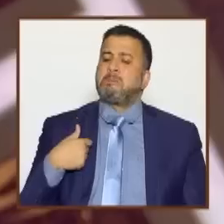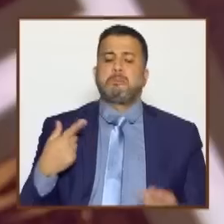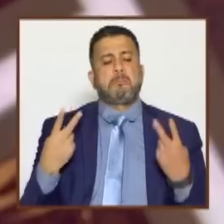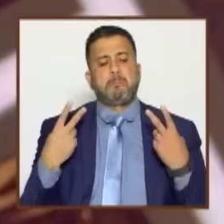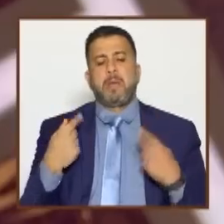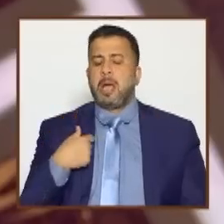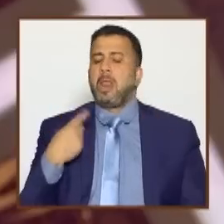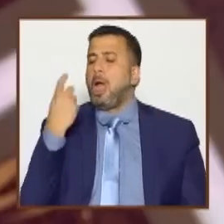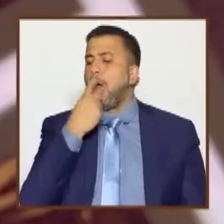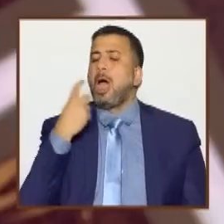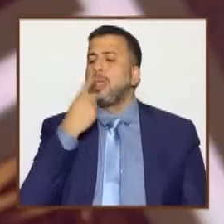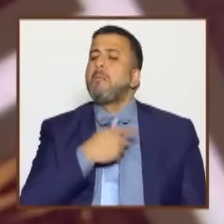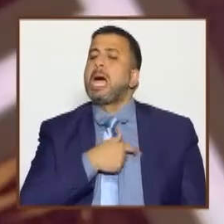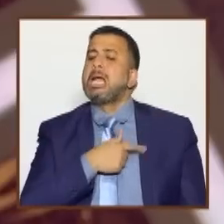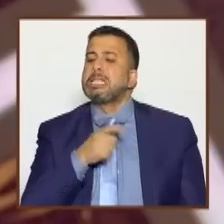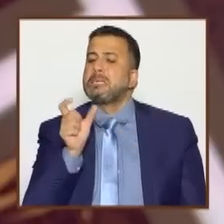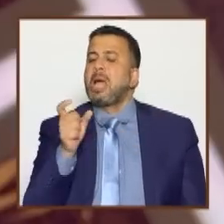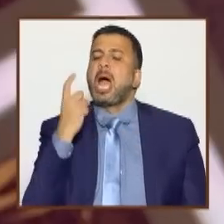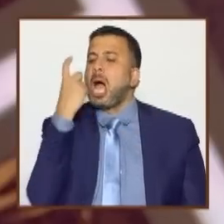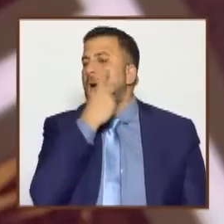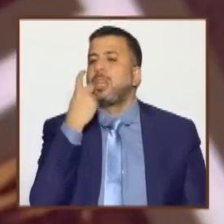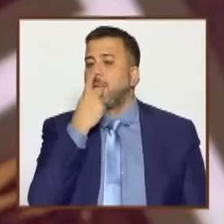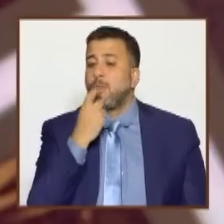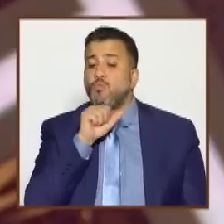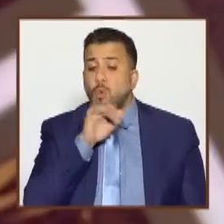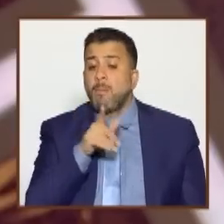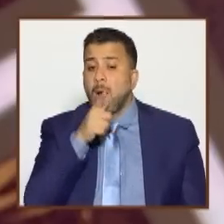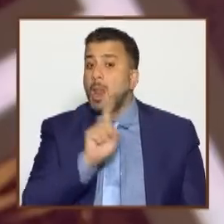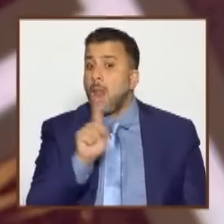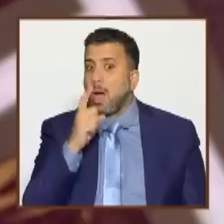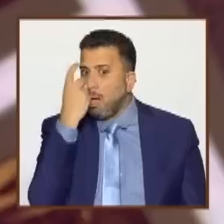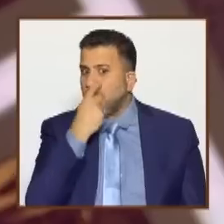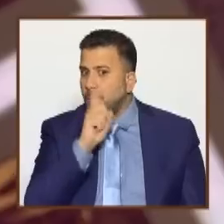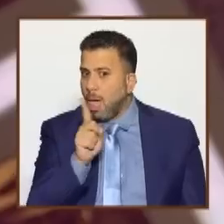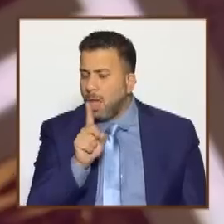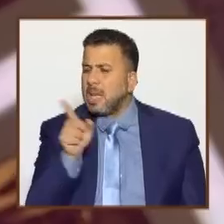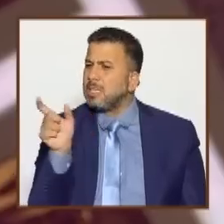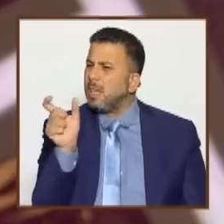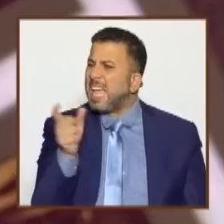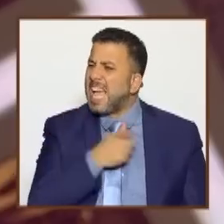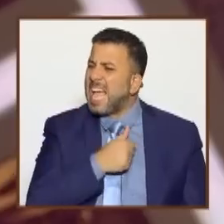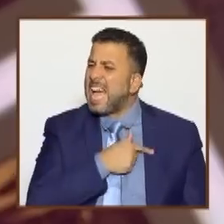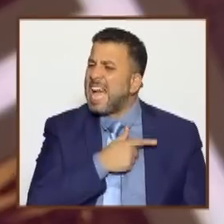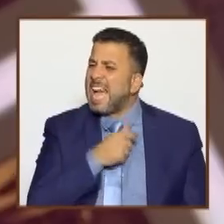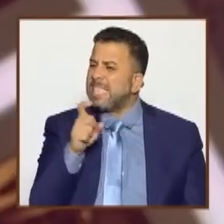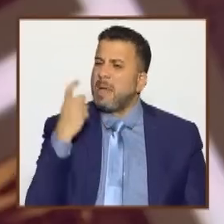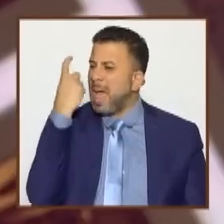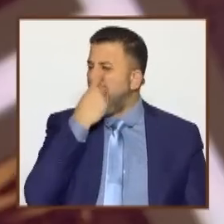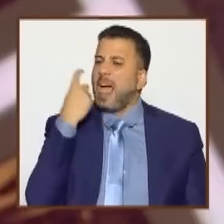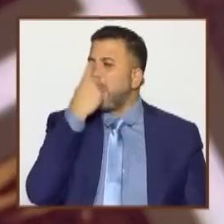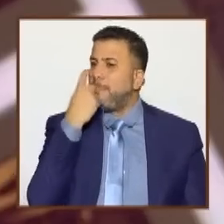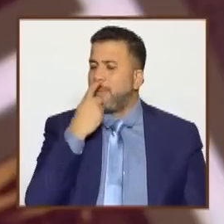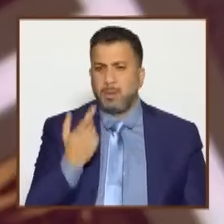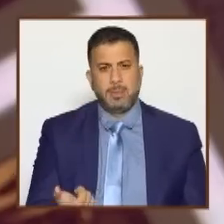كذلك المظلوم، يعني ما الذي جعله يطلق على نفسه المظلوم؟ هذا الآن يزكي نفسه على أنه